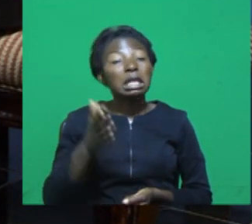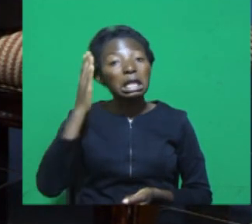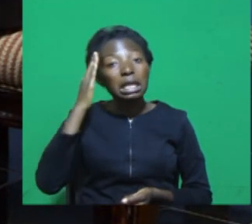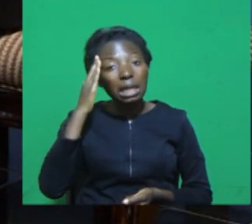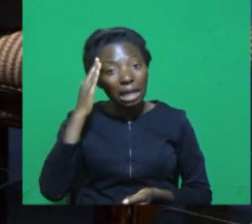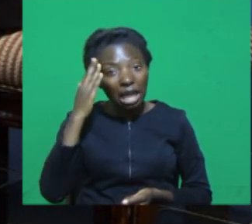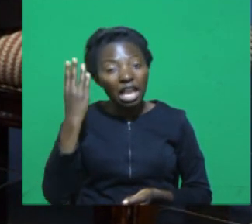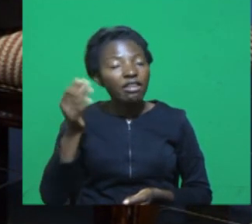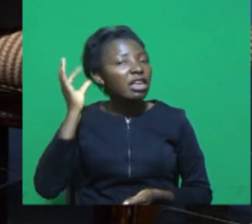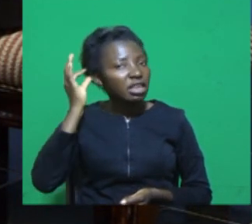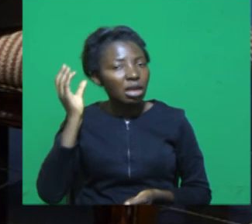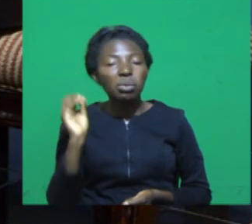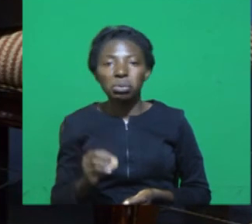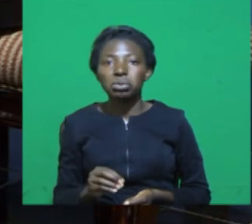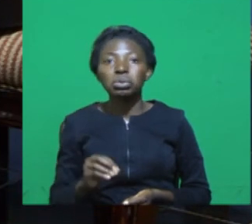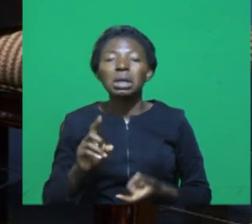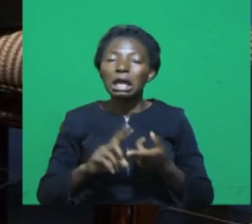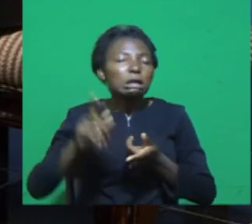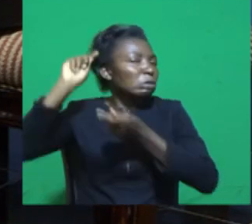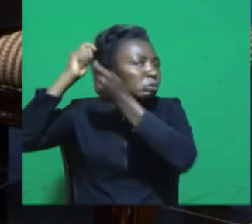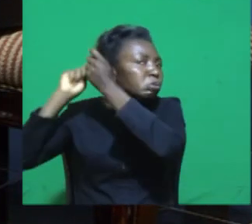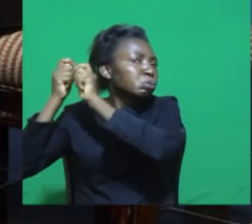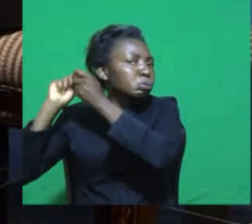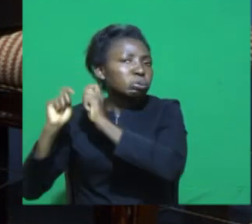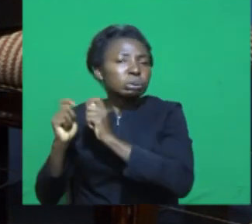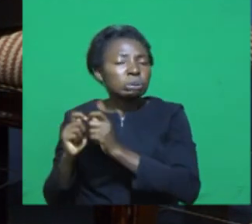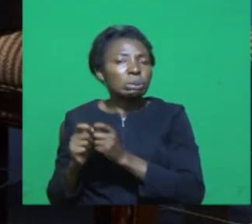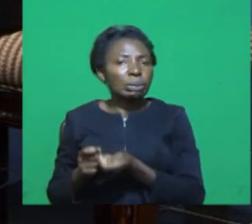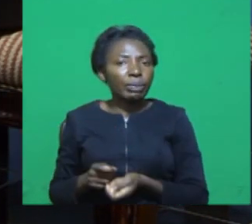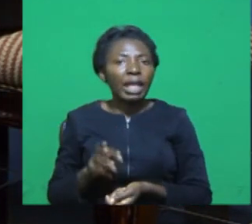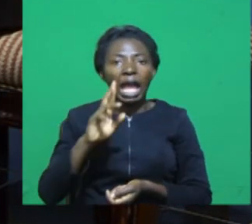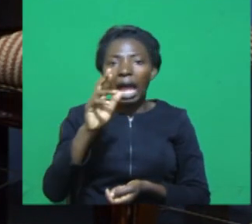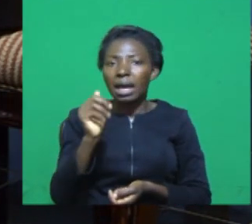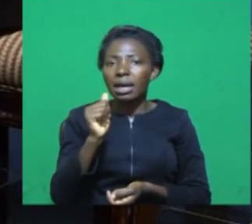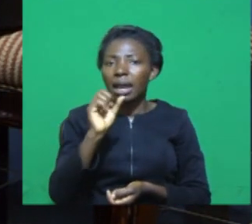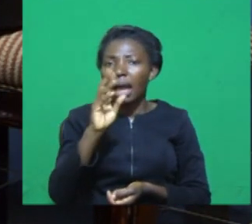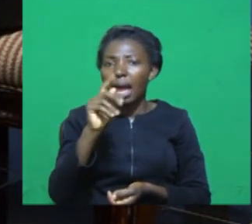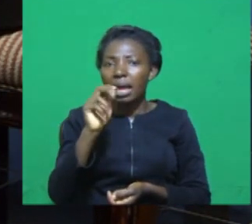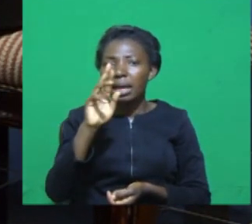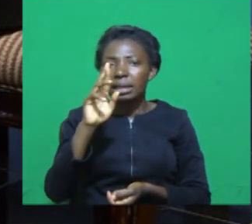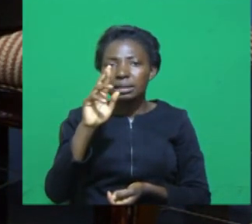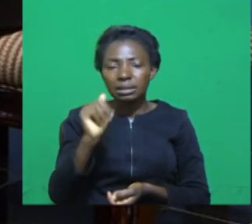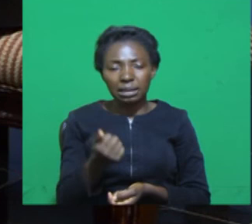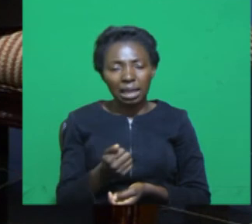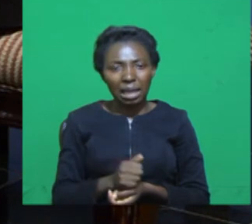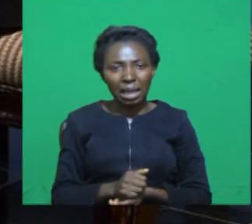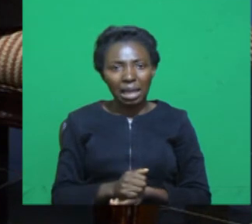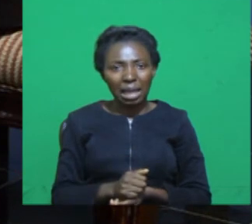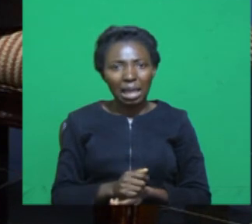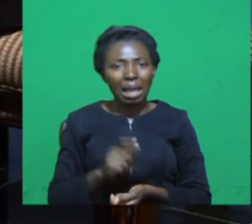wake aine bvudzi rake, pasina kana chimwe chinhu chakasungirirwa imo mubvudzi rake, but zvarinenge rakaita. Asina